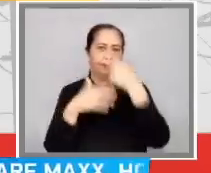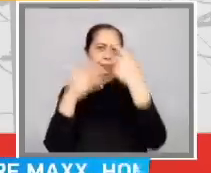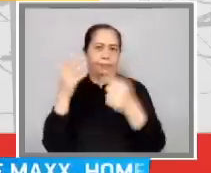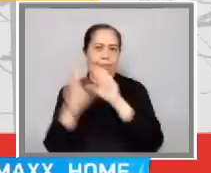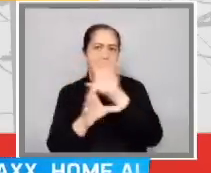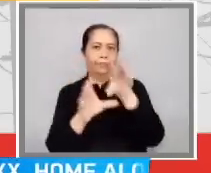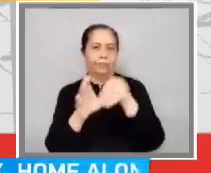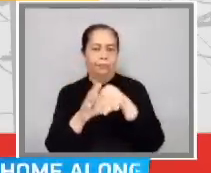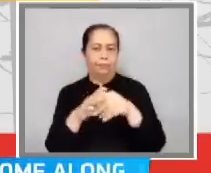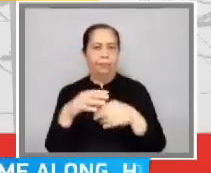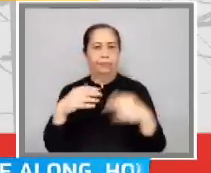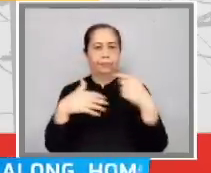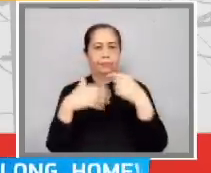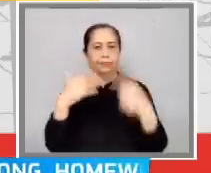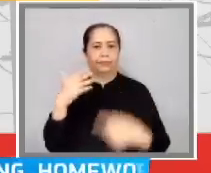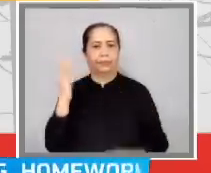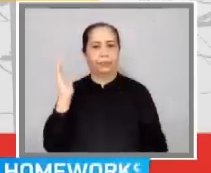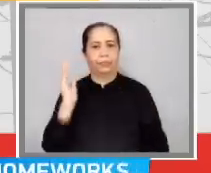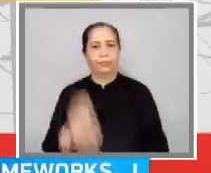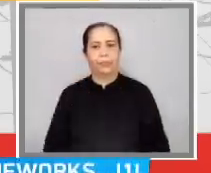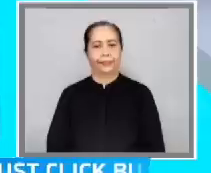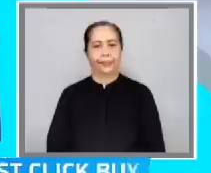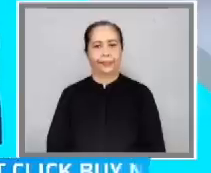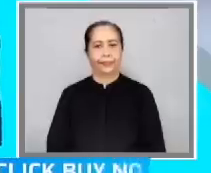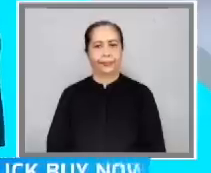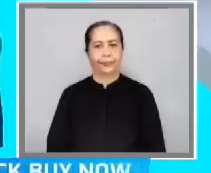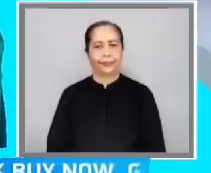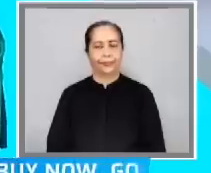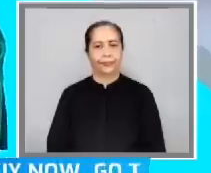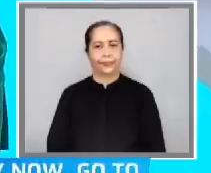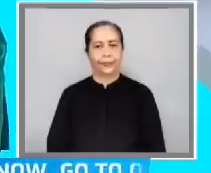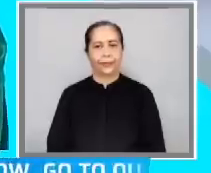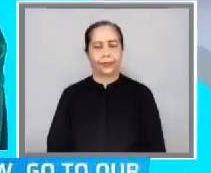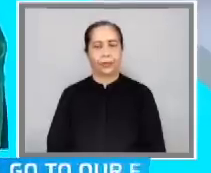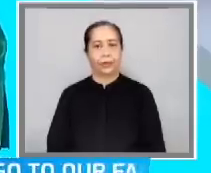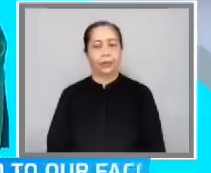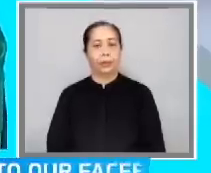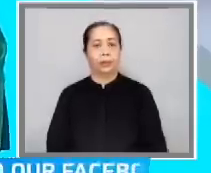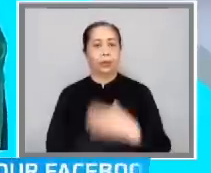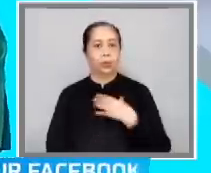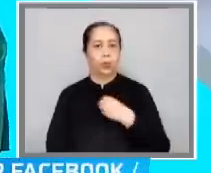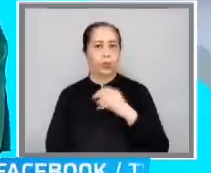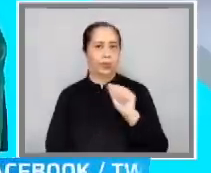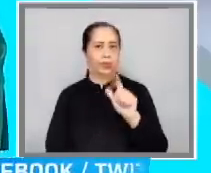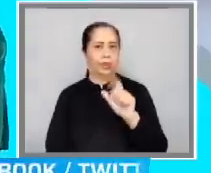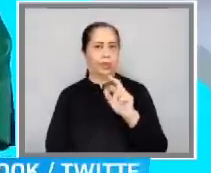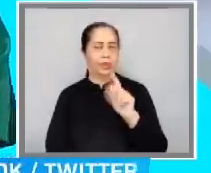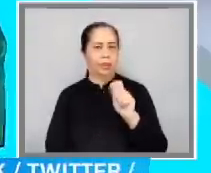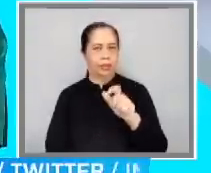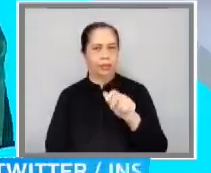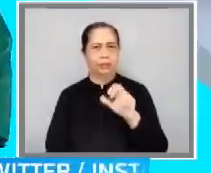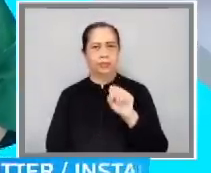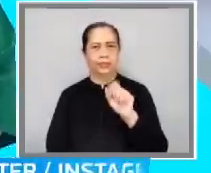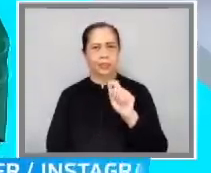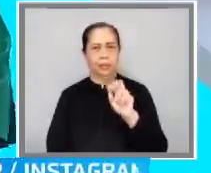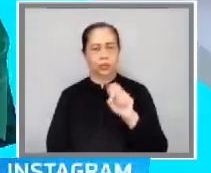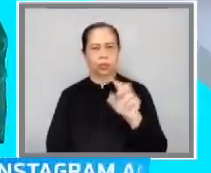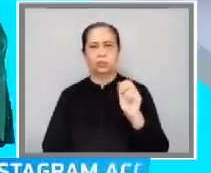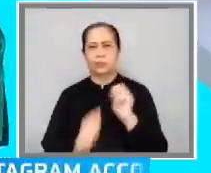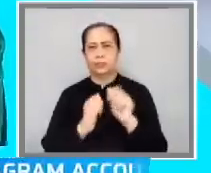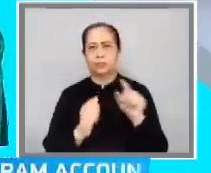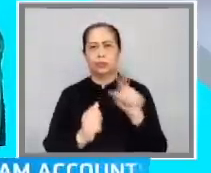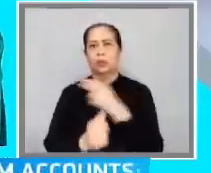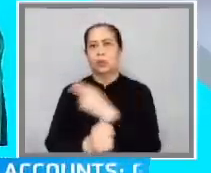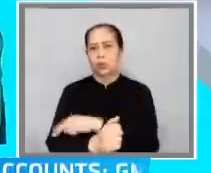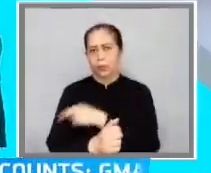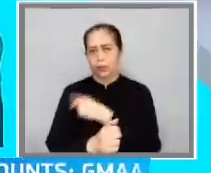Road, Deparo Road. Naka-white alert status na ang ilang ospital sa bansa bilang paghahanda po